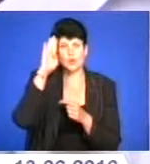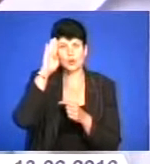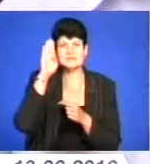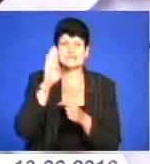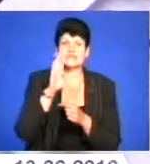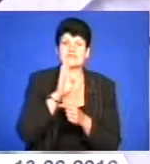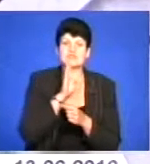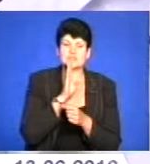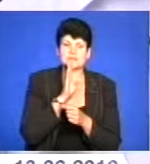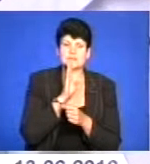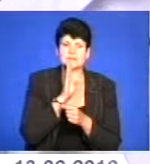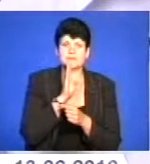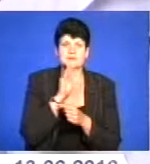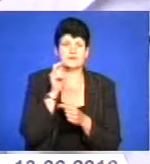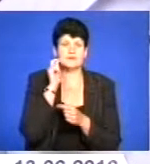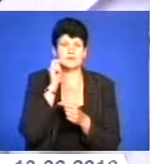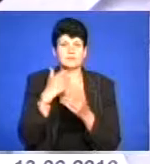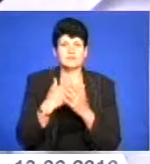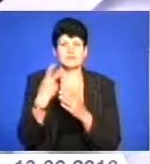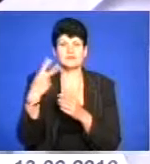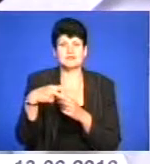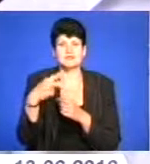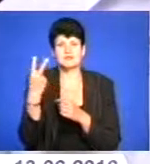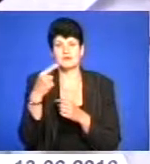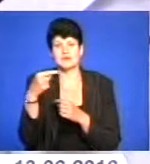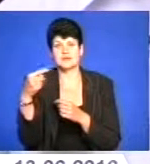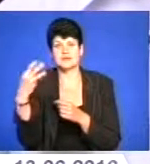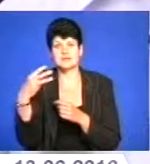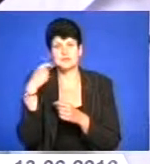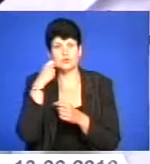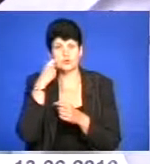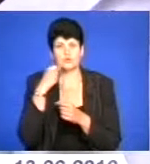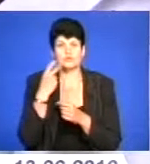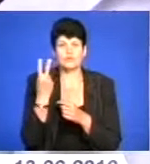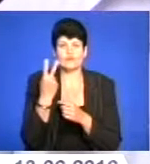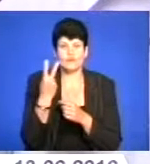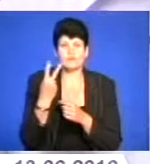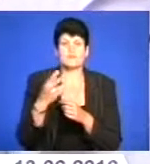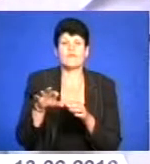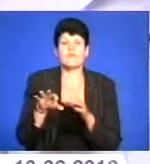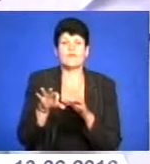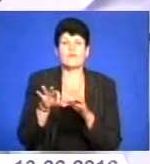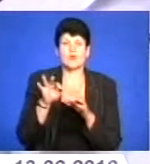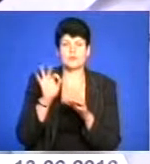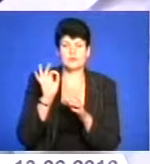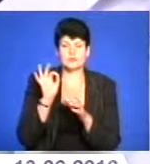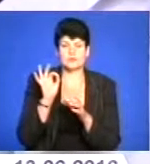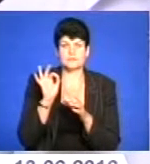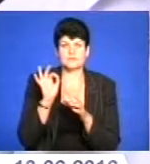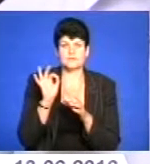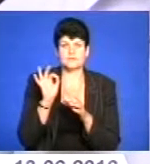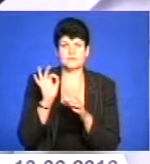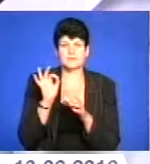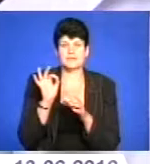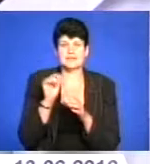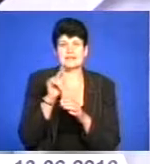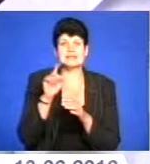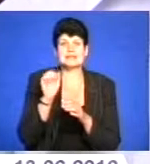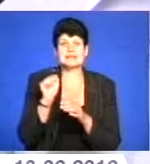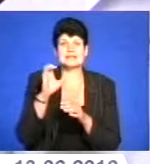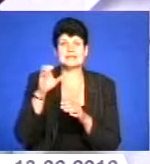Перевіряється причетність до цієї шахрайської схеми і інші особи. Серед цих 4 підозрюваних –